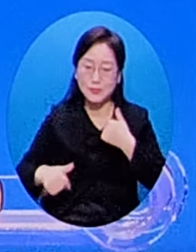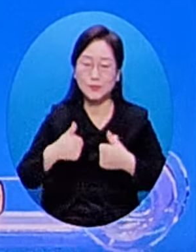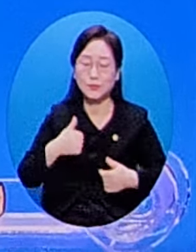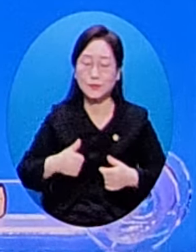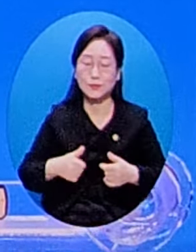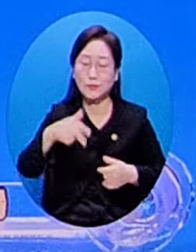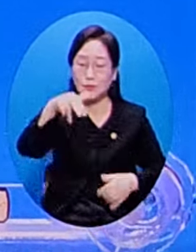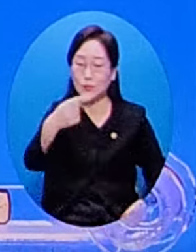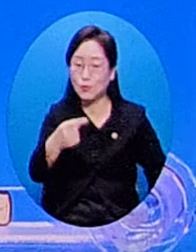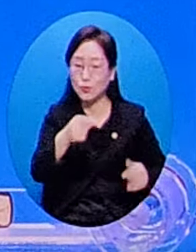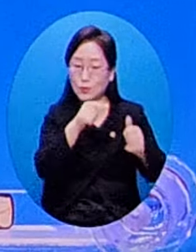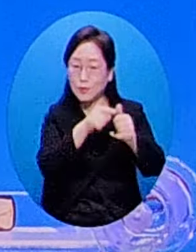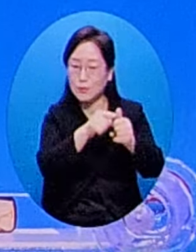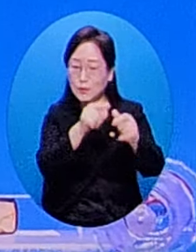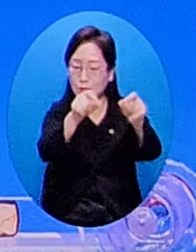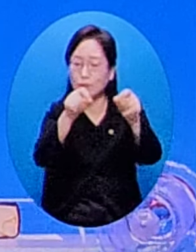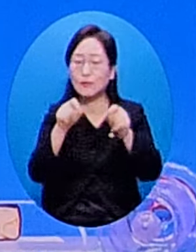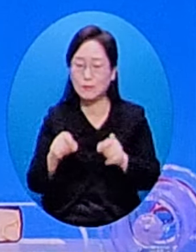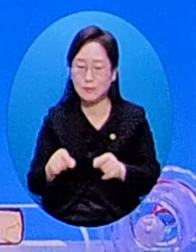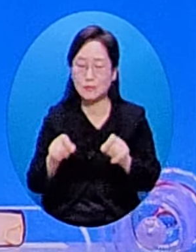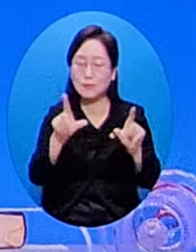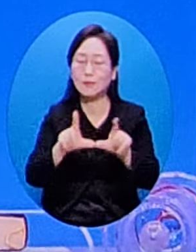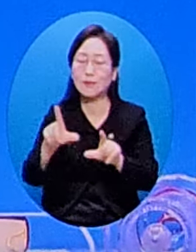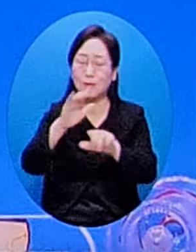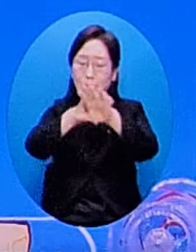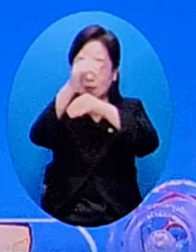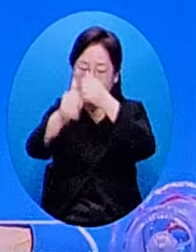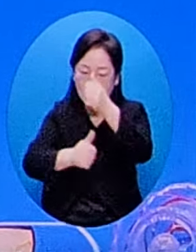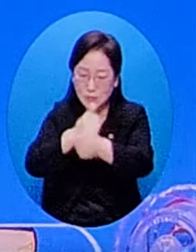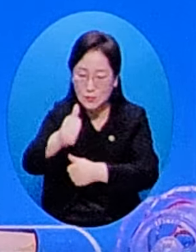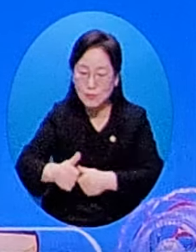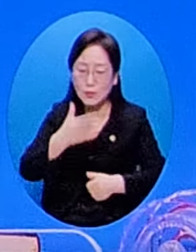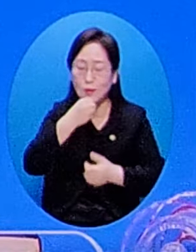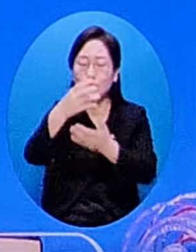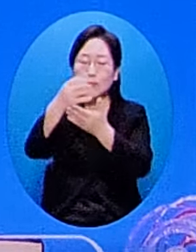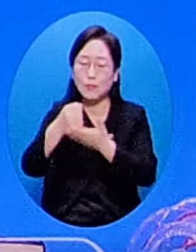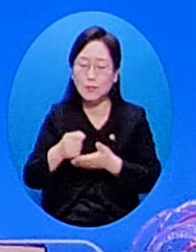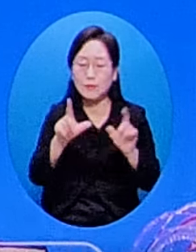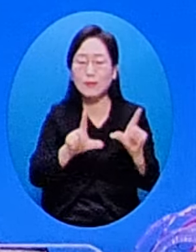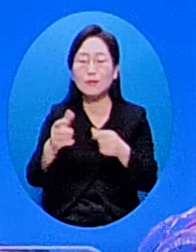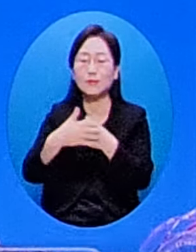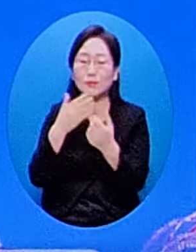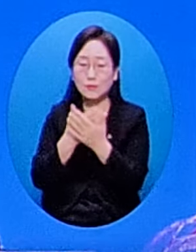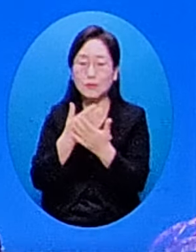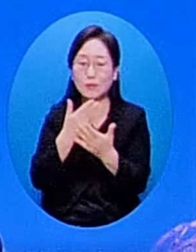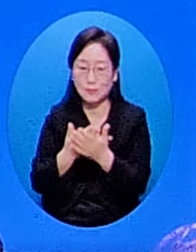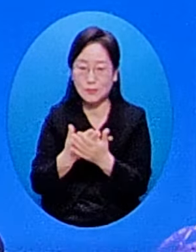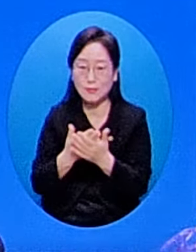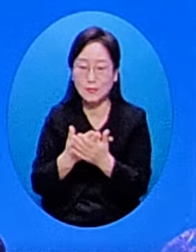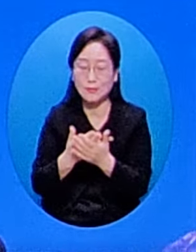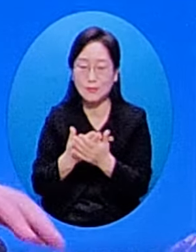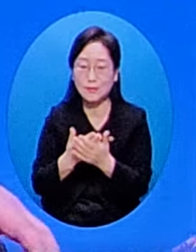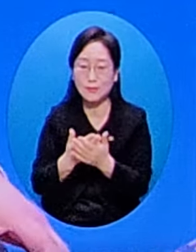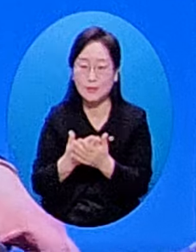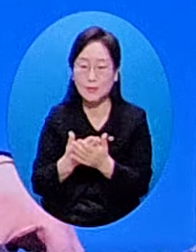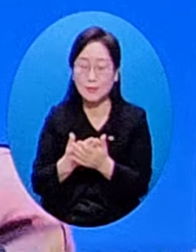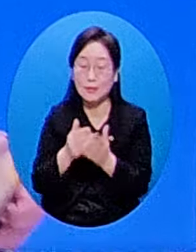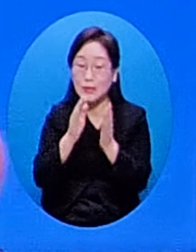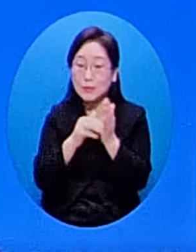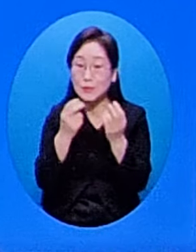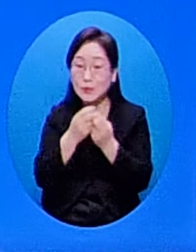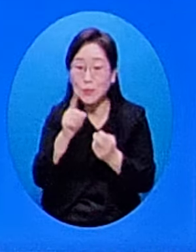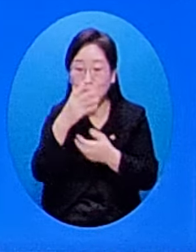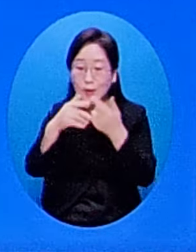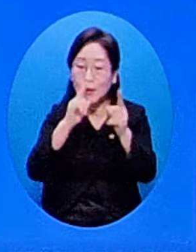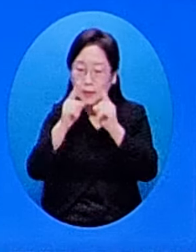조나단의 에드워드 같은 삶을 살아서 우리 자손이 다 복받은 삶을 살게 하여 주옵소서. 비결은 우리가 말씀대로